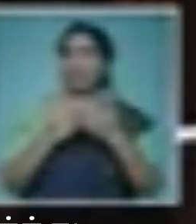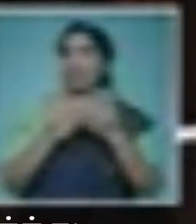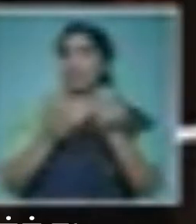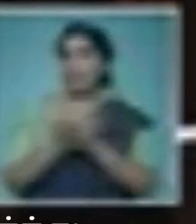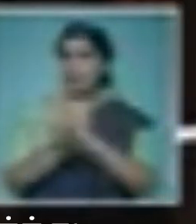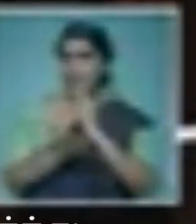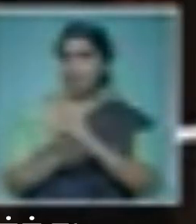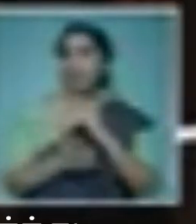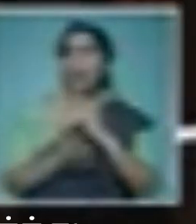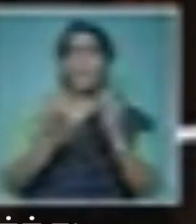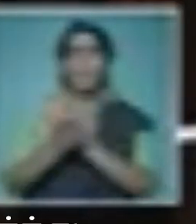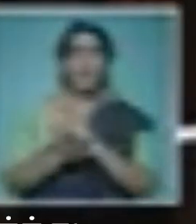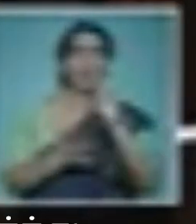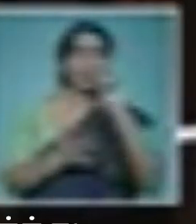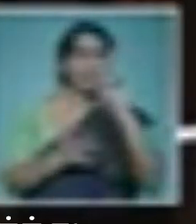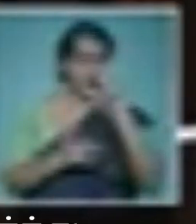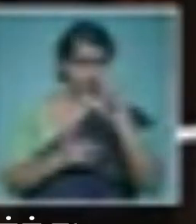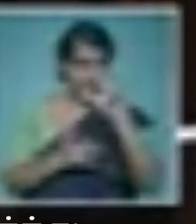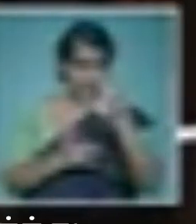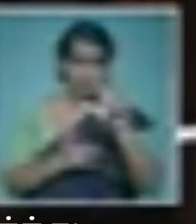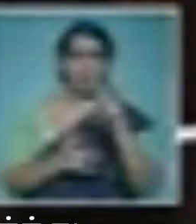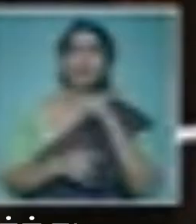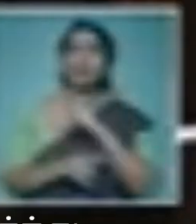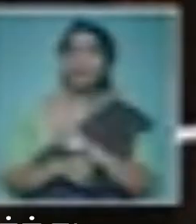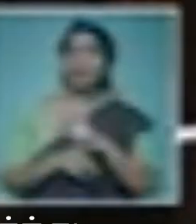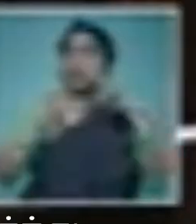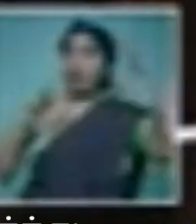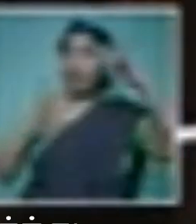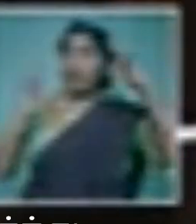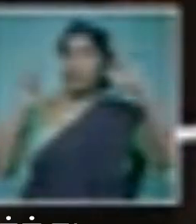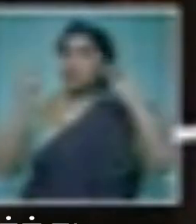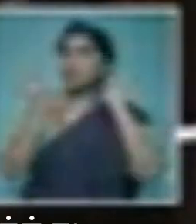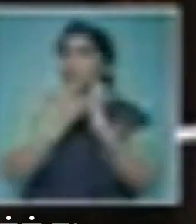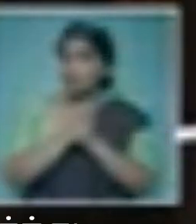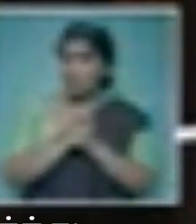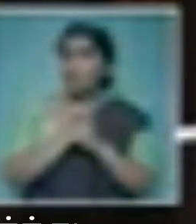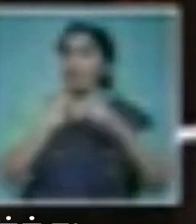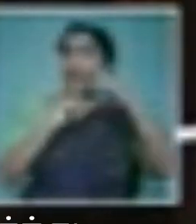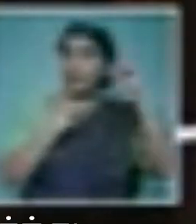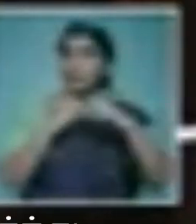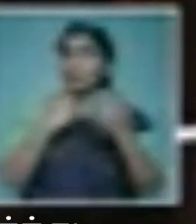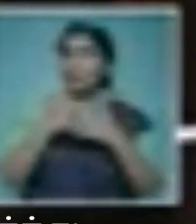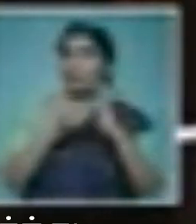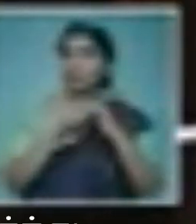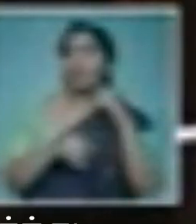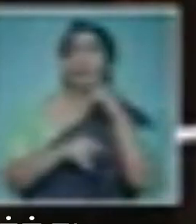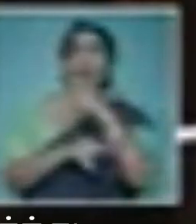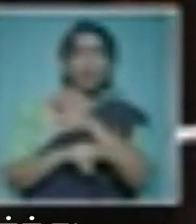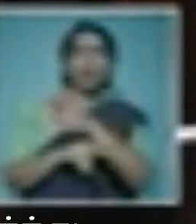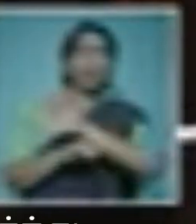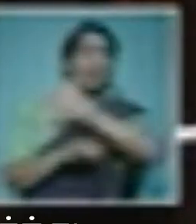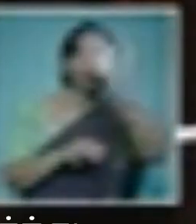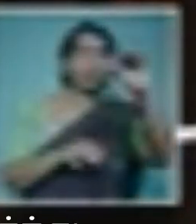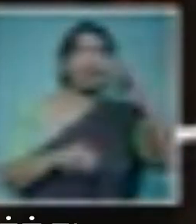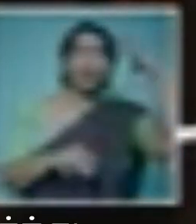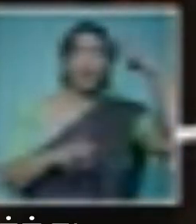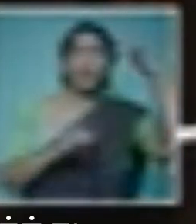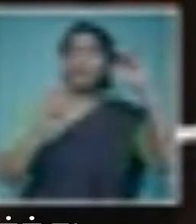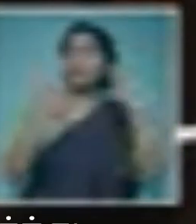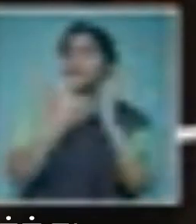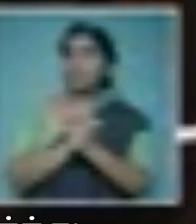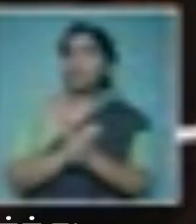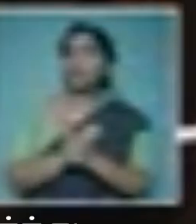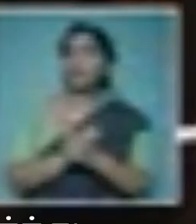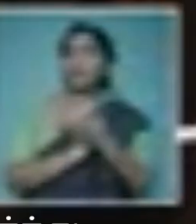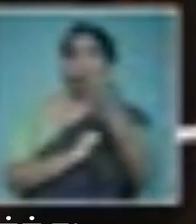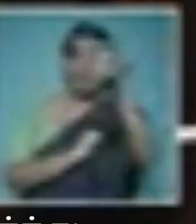තියෙනවා පිටු අංක 38 තියෙන්නේ ඉතින් මේ ක්ලයිමේට් චේන්ජ් වලට යුනිවර්සිටි එකක් හදන්න කලින් මෙයාව යවන්න ඕනේ ක්ලයිමේට් චේන්ජ් ගැන අපේ